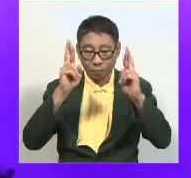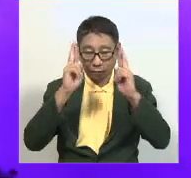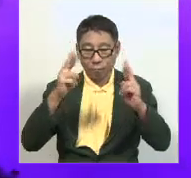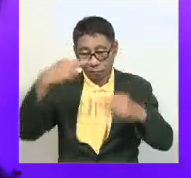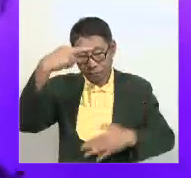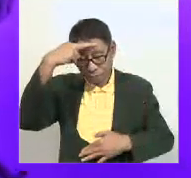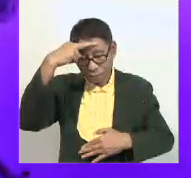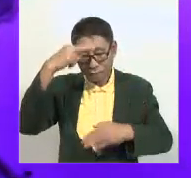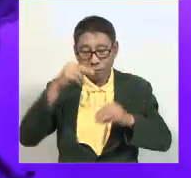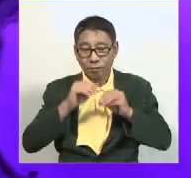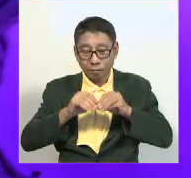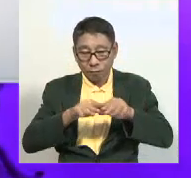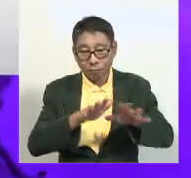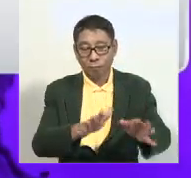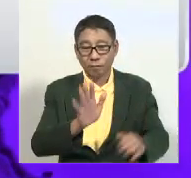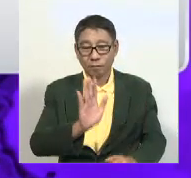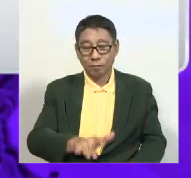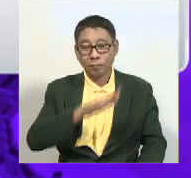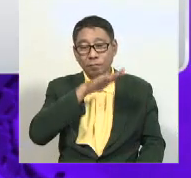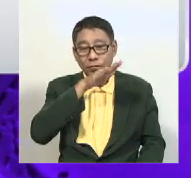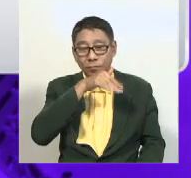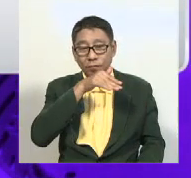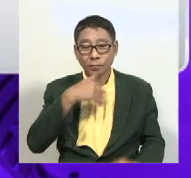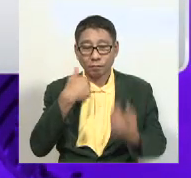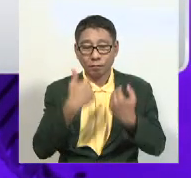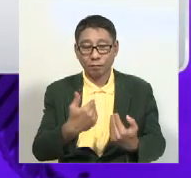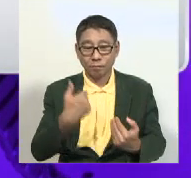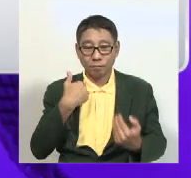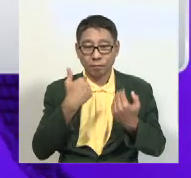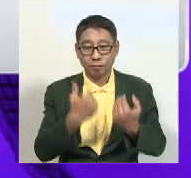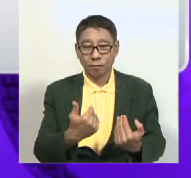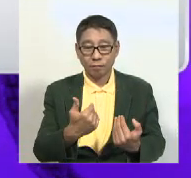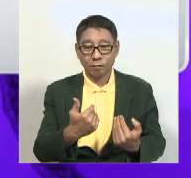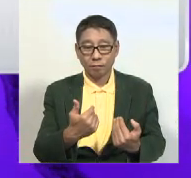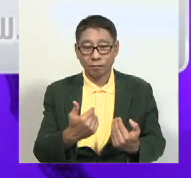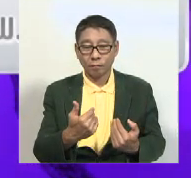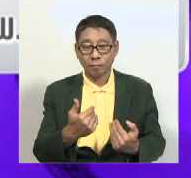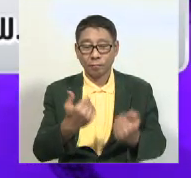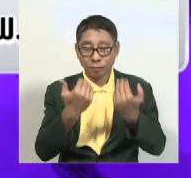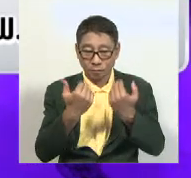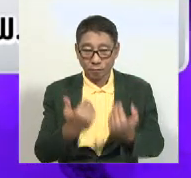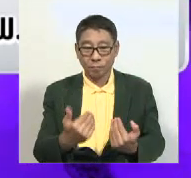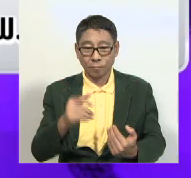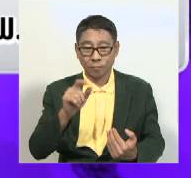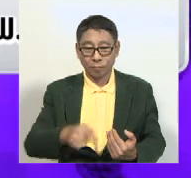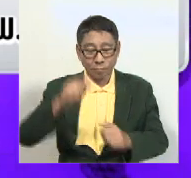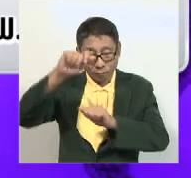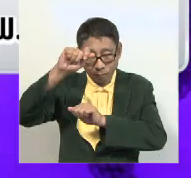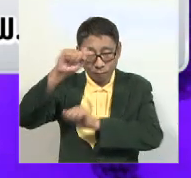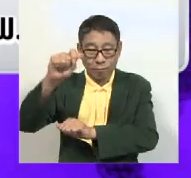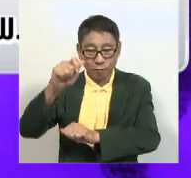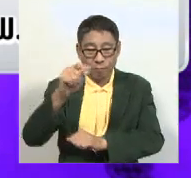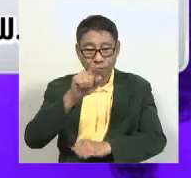คระบาดนะคะชนิดโรคอหิวาแอฟริกาในสุกรในสัตว์ชนิดสุกรและหมูป่านอกจากนี้ในประกาศฉบับ